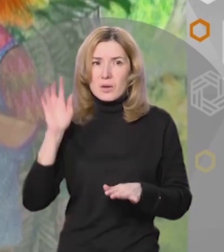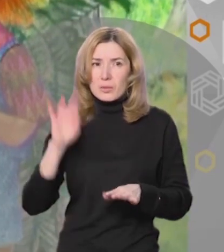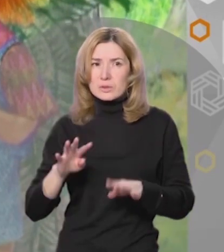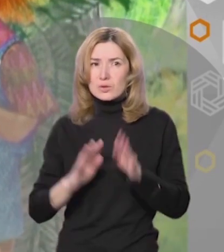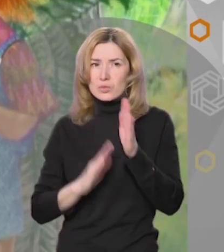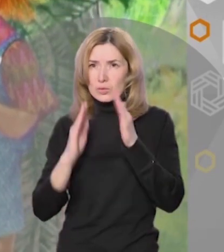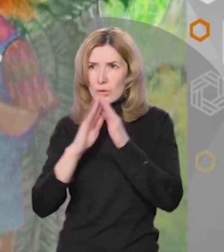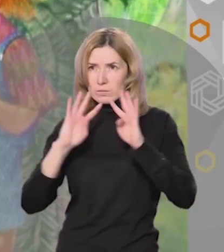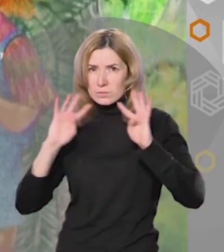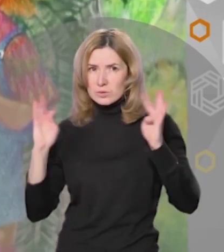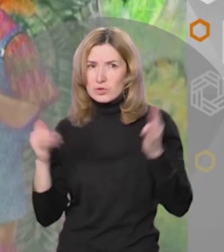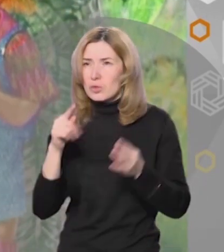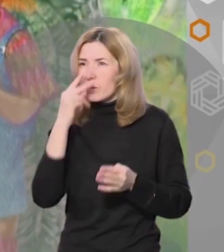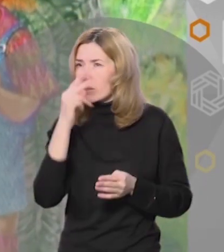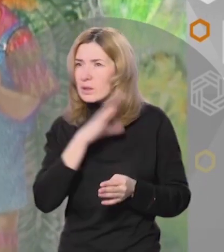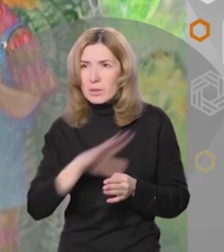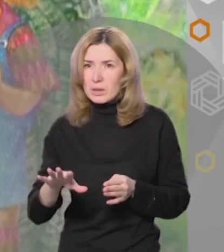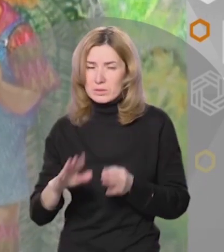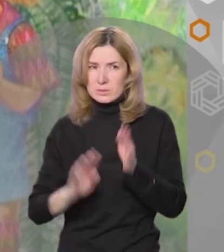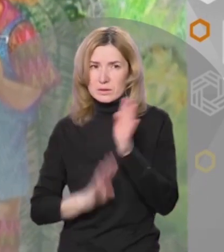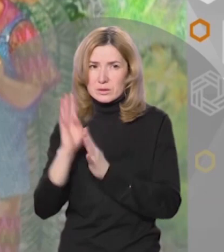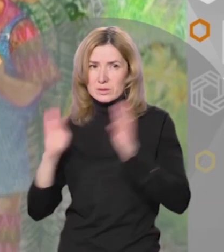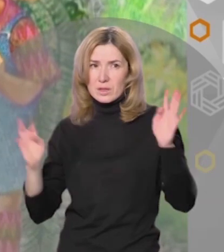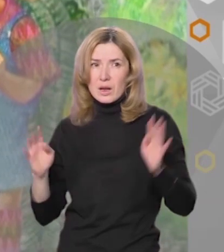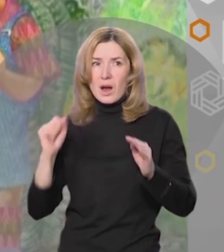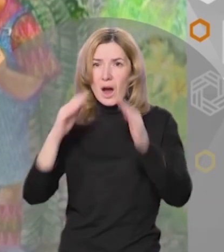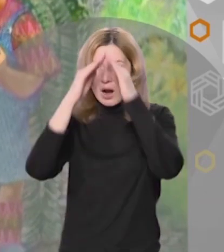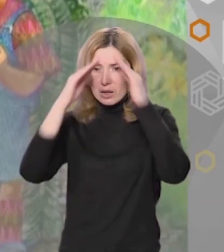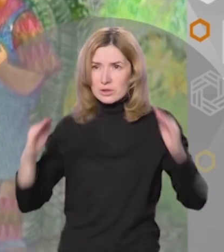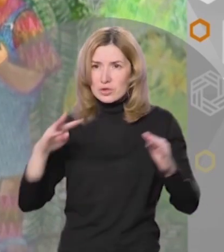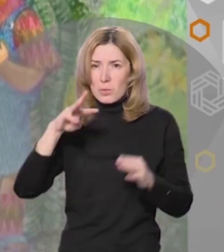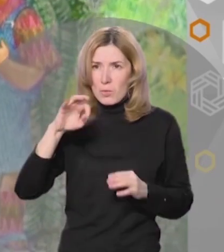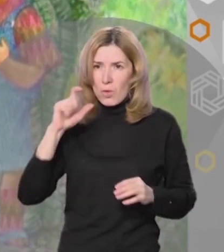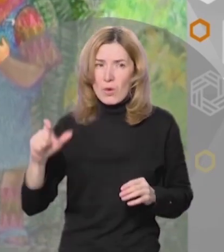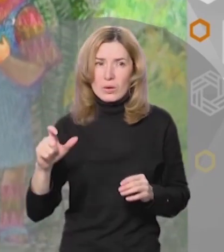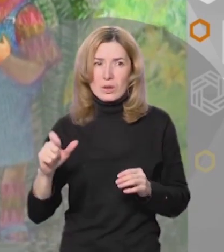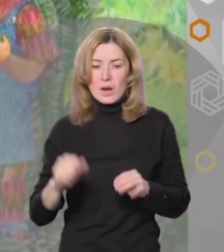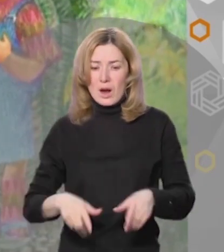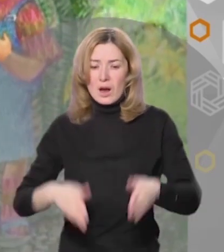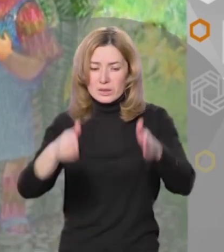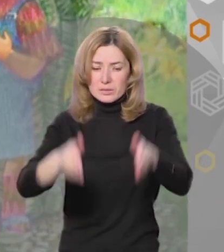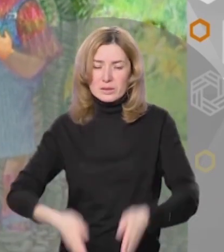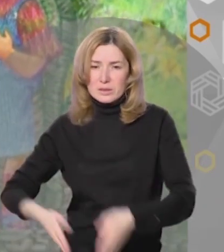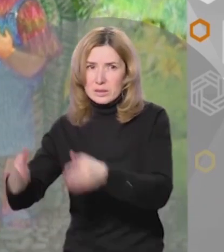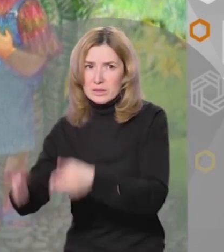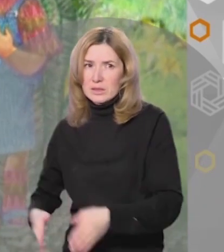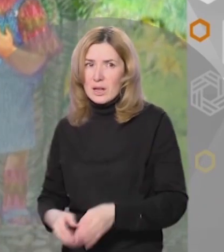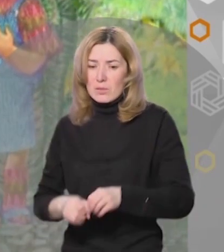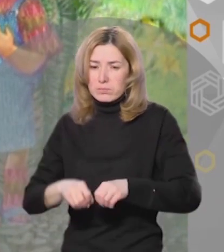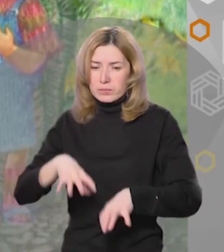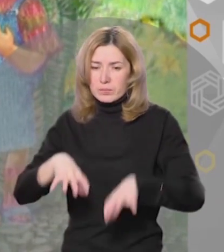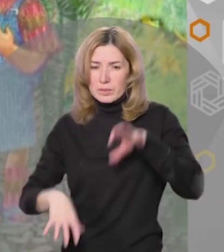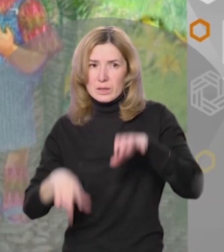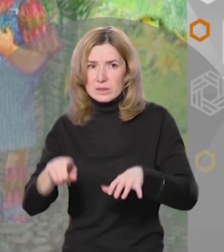дом так, чтоб его видно не было. На крыше вырасти мох, половицы на крыльце совсем